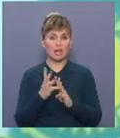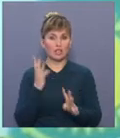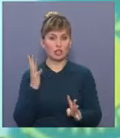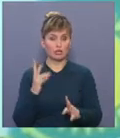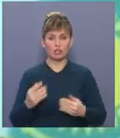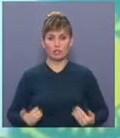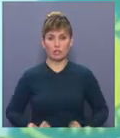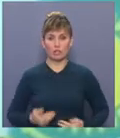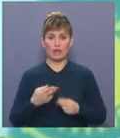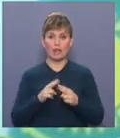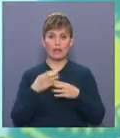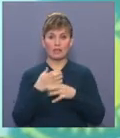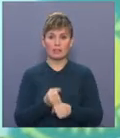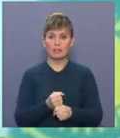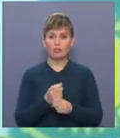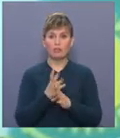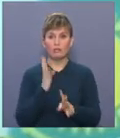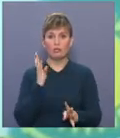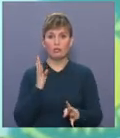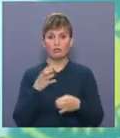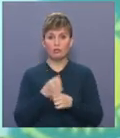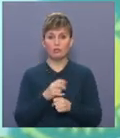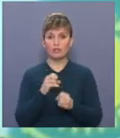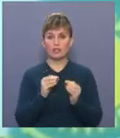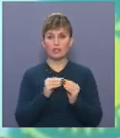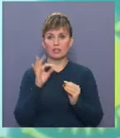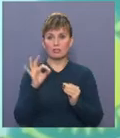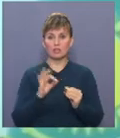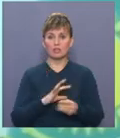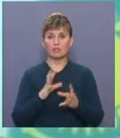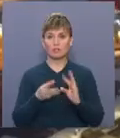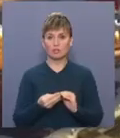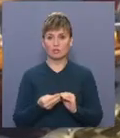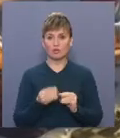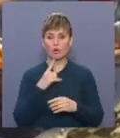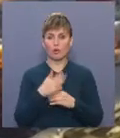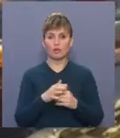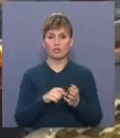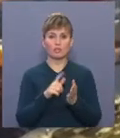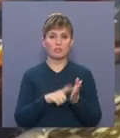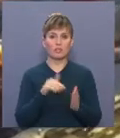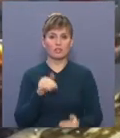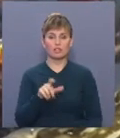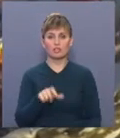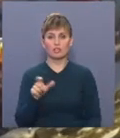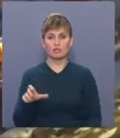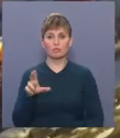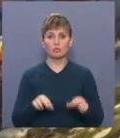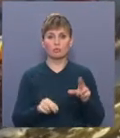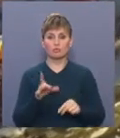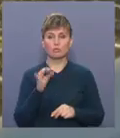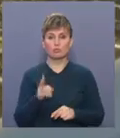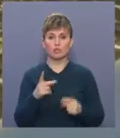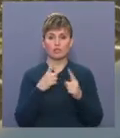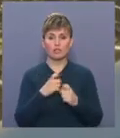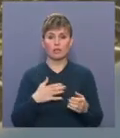жилье. Это сократит очередь на жилье в Алматы на 10%. Сегодня это около 17 тысяч человек. С учетом широкой